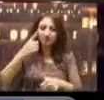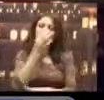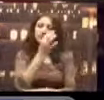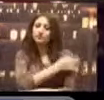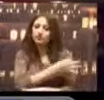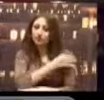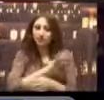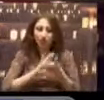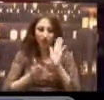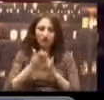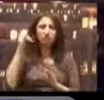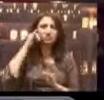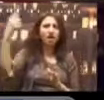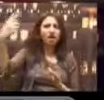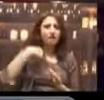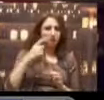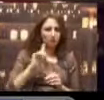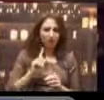وبعد كده ما حدش كلمني.